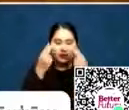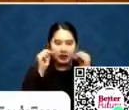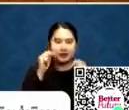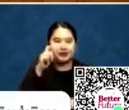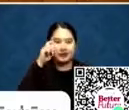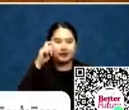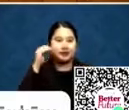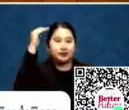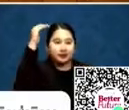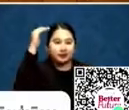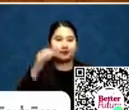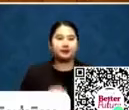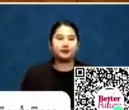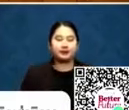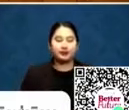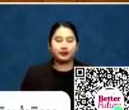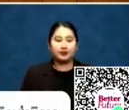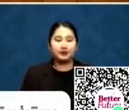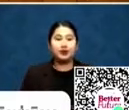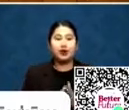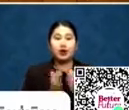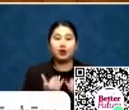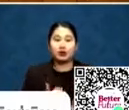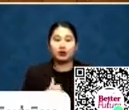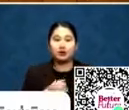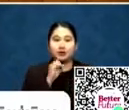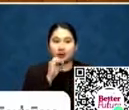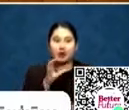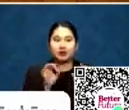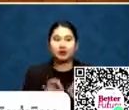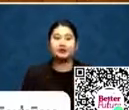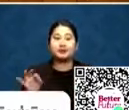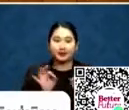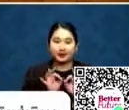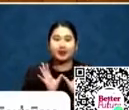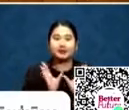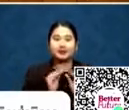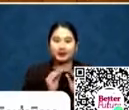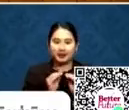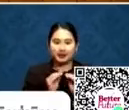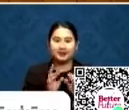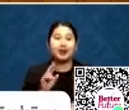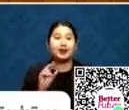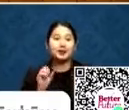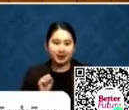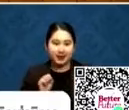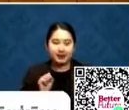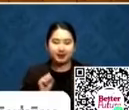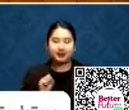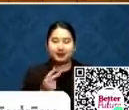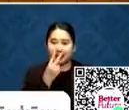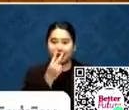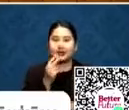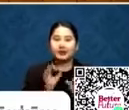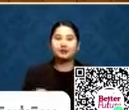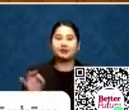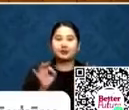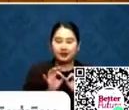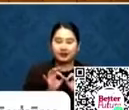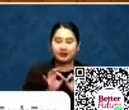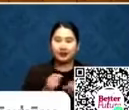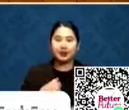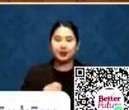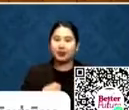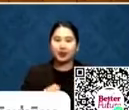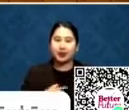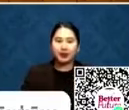ที่การใช้เนี่ยต้องบอกว่าเป็นเรื่องของการจำกัดความเจริญเพราะว่าถ้าเราใช้ที่บ้านคือบ้านเกิดสมมติอย่างนั้นเนี่ยเป็นคนรา